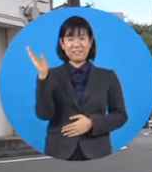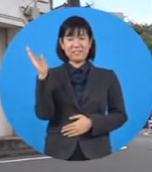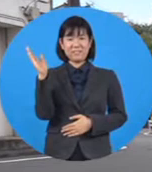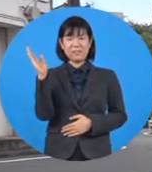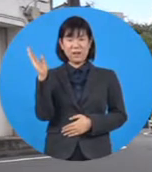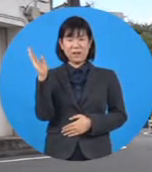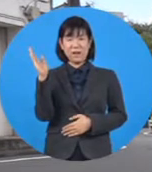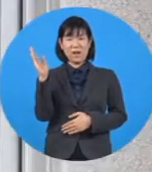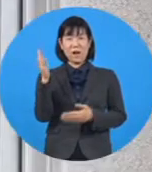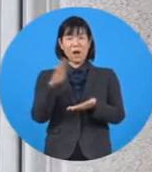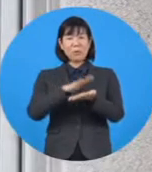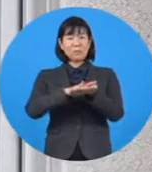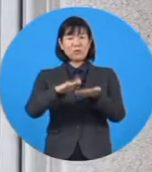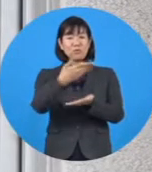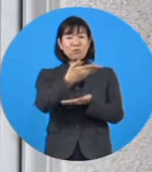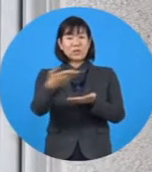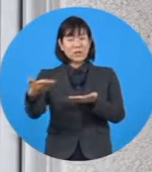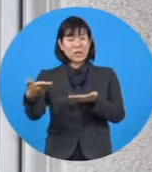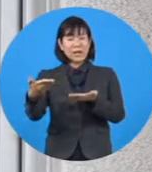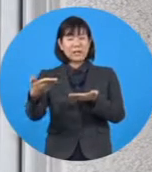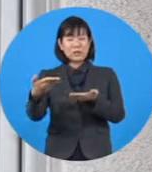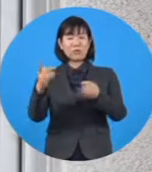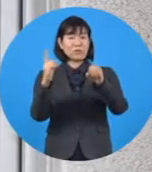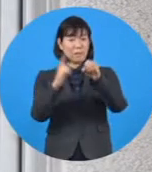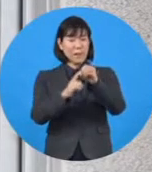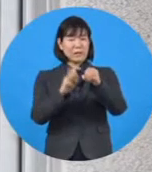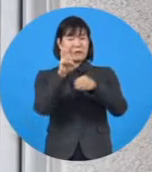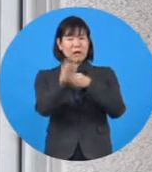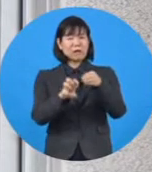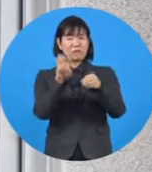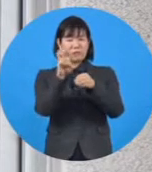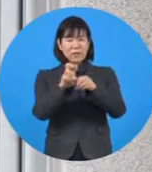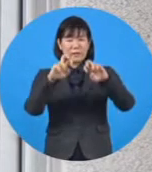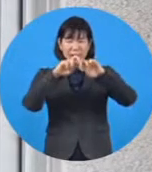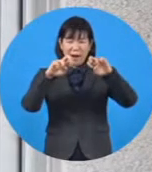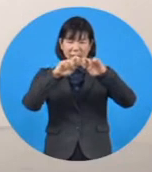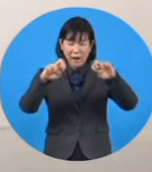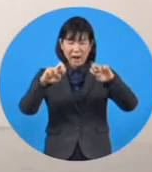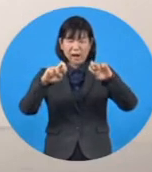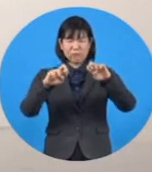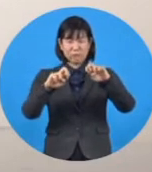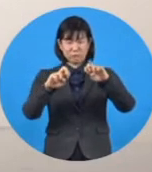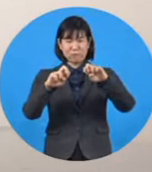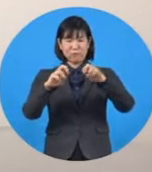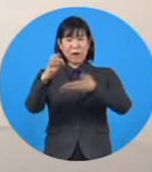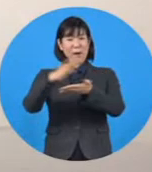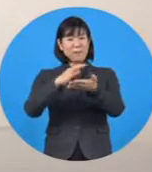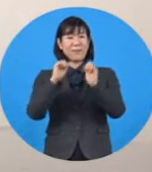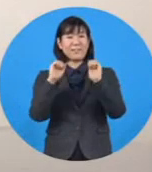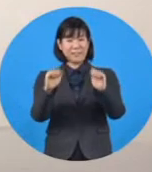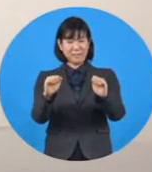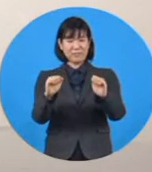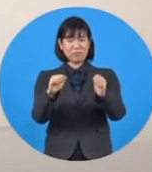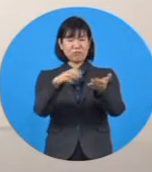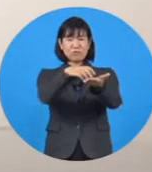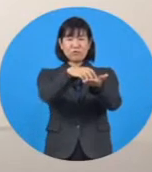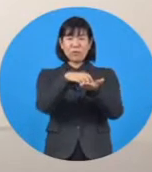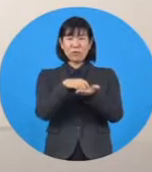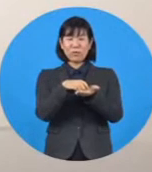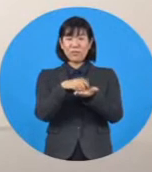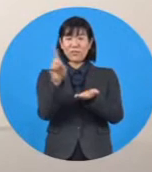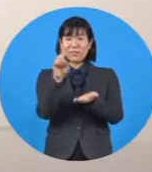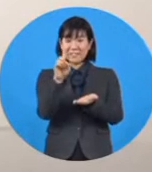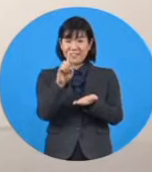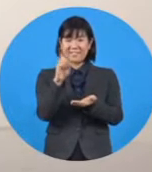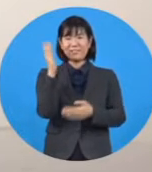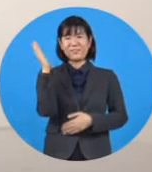AIT。 この分野で30年以上にわたり開発販売を行っています。緊急用手動移動浄